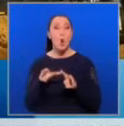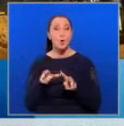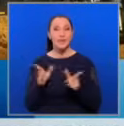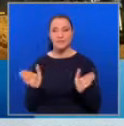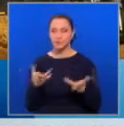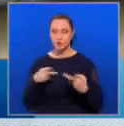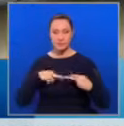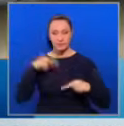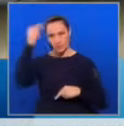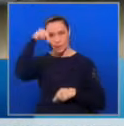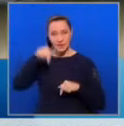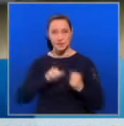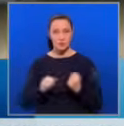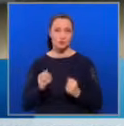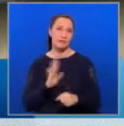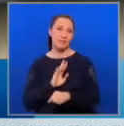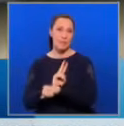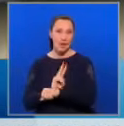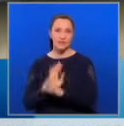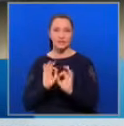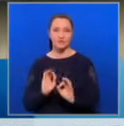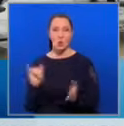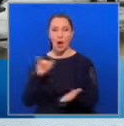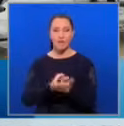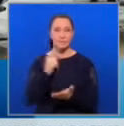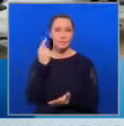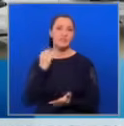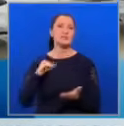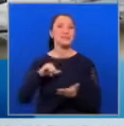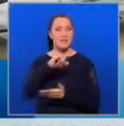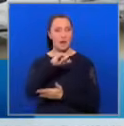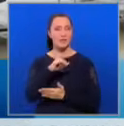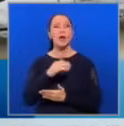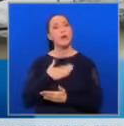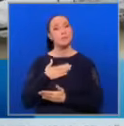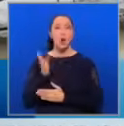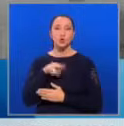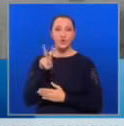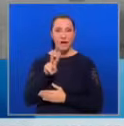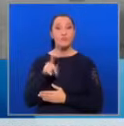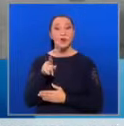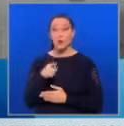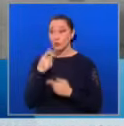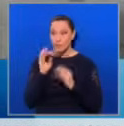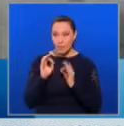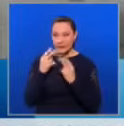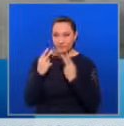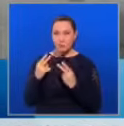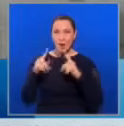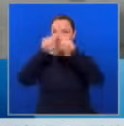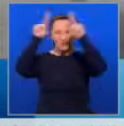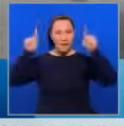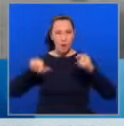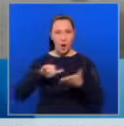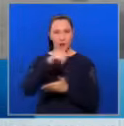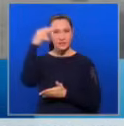започнаха да се прибират у нас днес в късния следобед действително кацна първият самолет последваха още два но това което виждаме в момента от таблата на летище